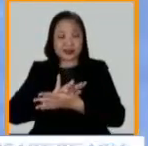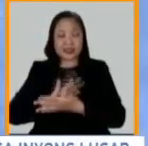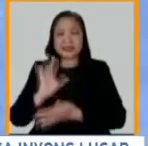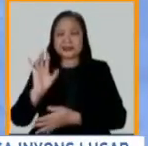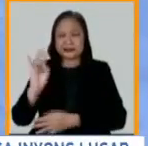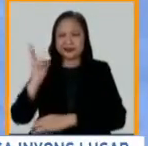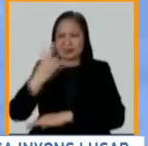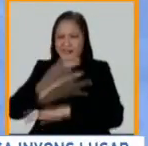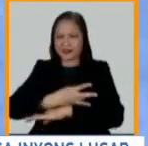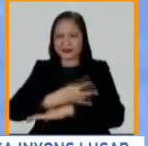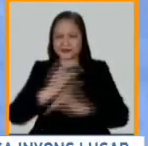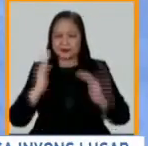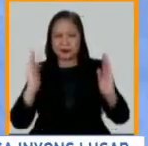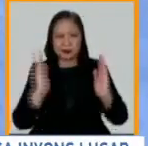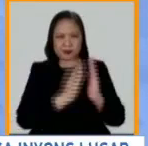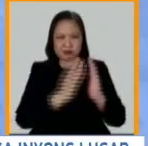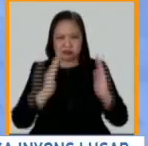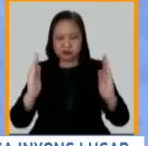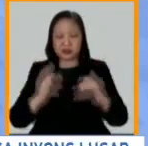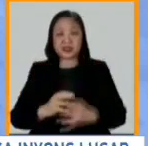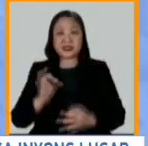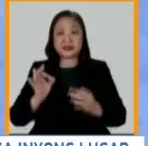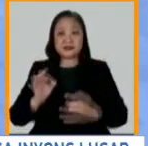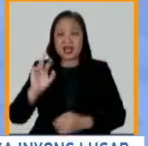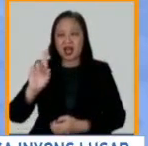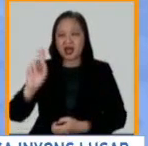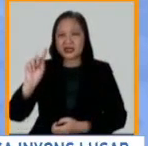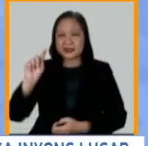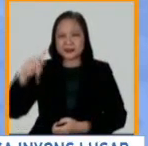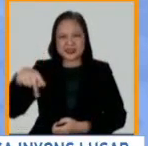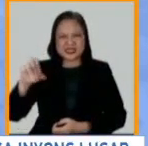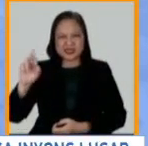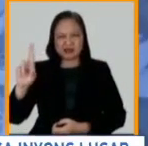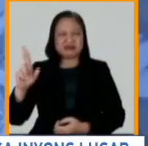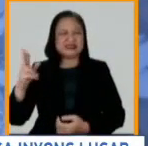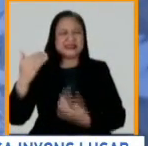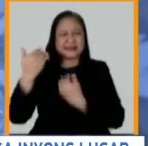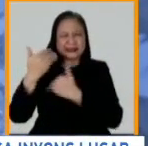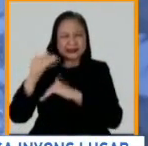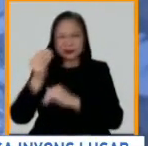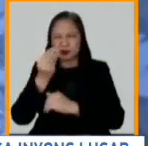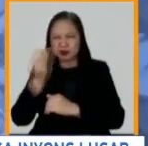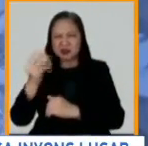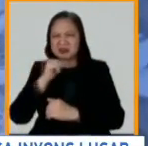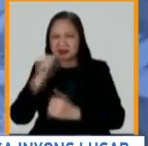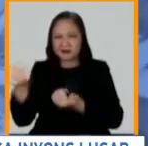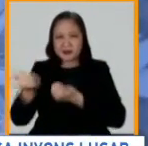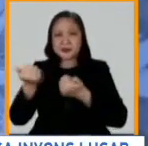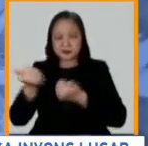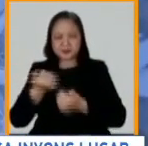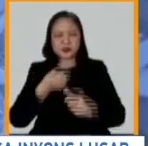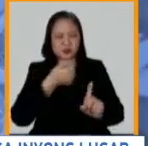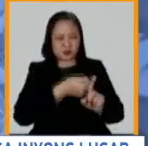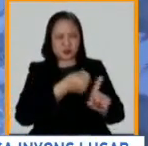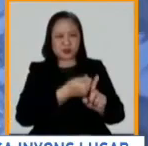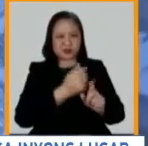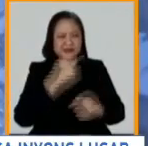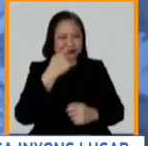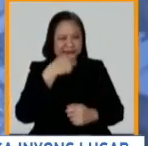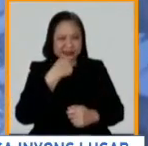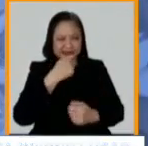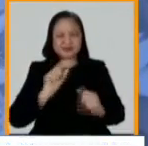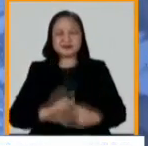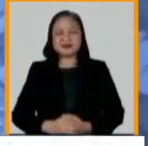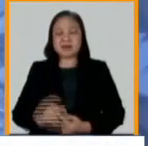kung ang kapasidad ng RT-PCR ay limitado o hindi available. Gitna ng DOH, ang RT-PCR pa rin ang pangunahin